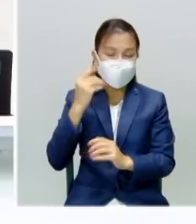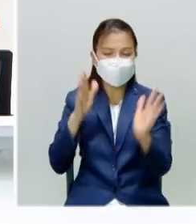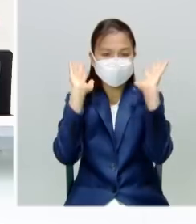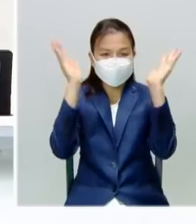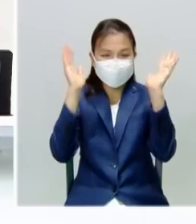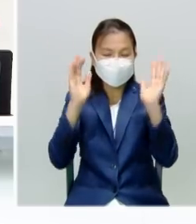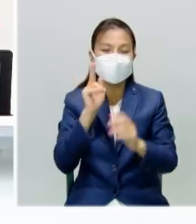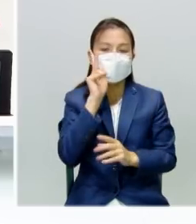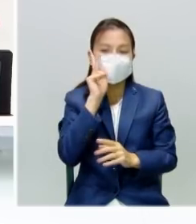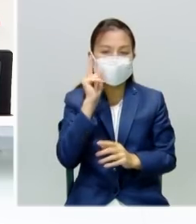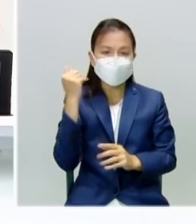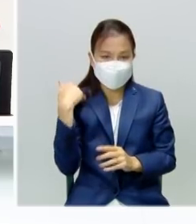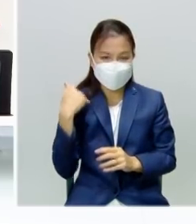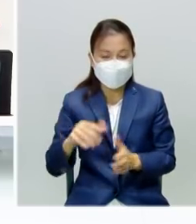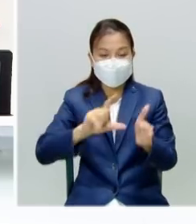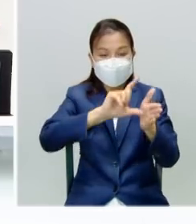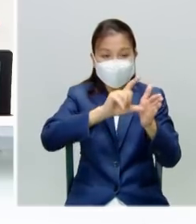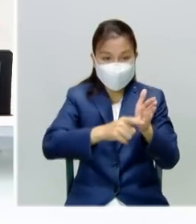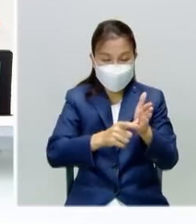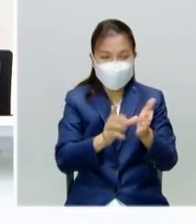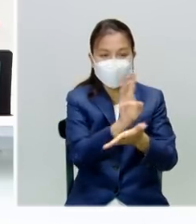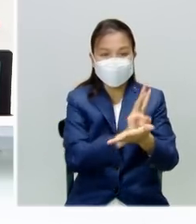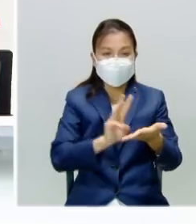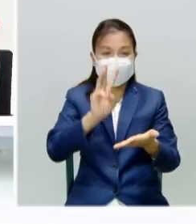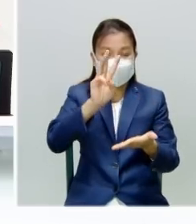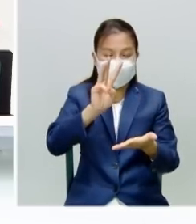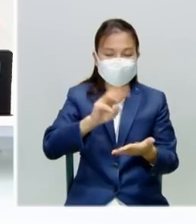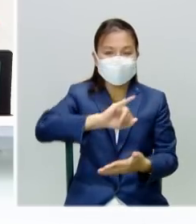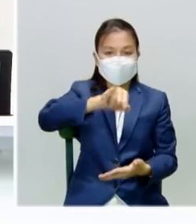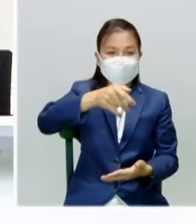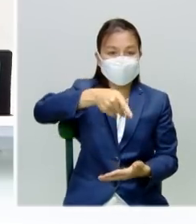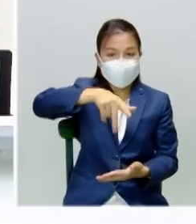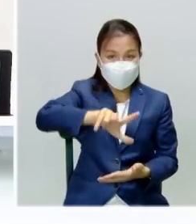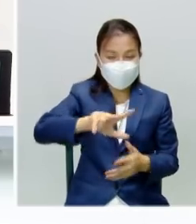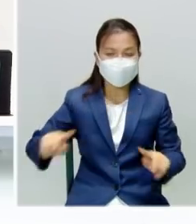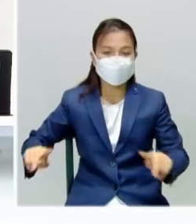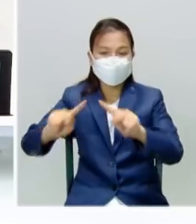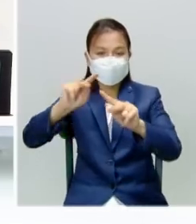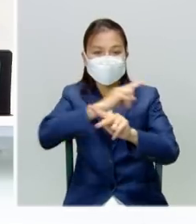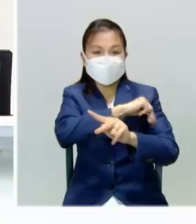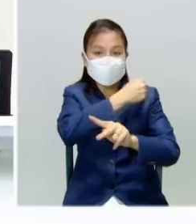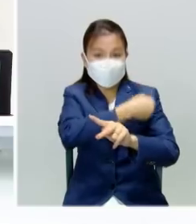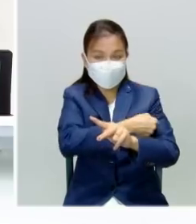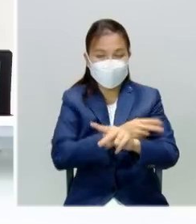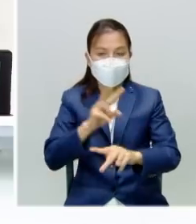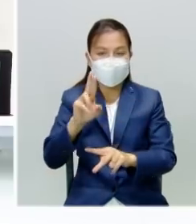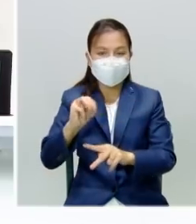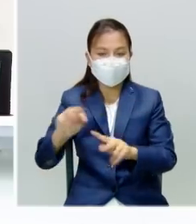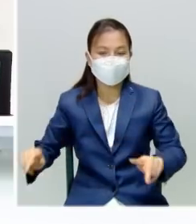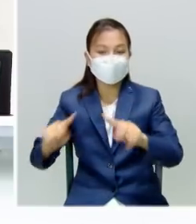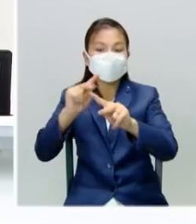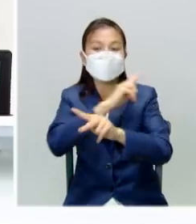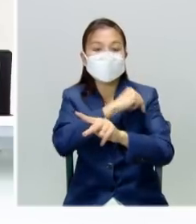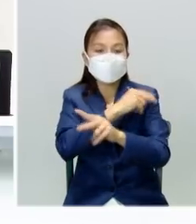ราก็เห็นการแถลงจากทางท่านเลขาธิการราชวิทยาลัยจุฬาภรณ์แล้วก็มีทางกระทรวงสาธารณสุขโดยคุณอนุทินชาญวีรกูลนะคะ